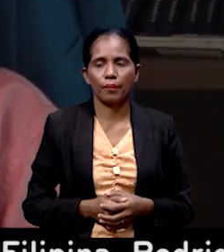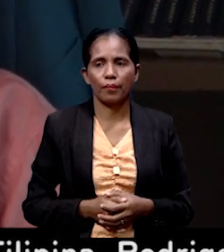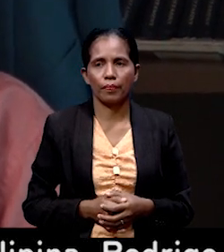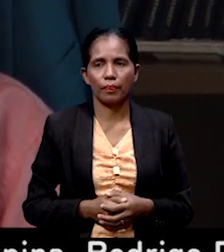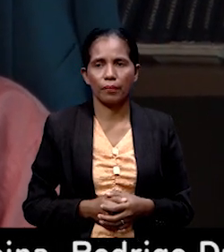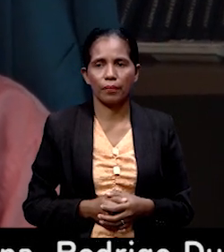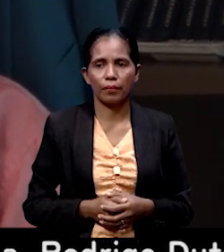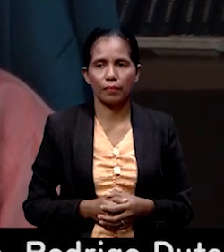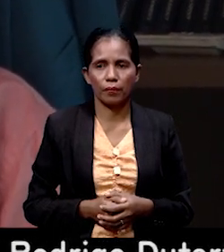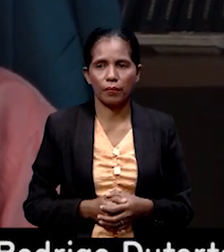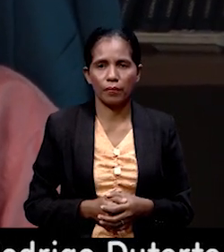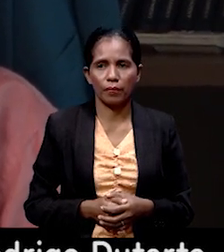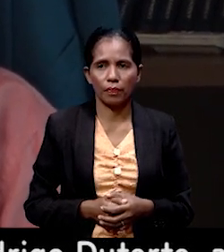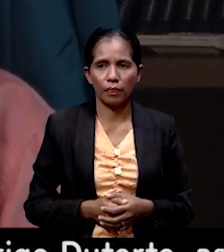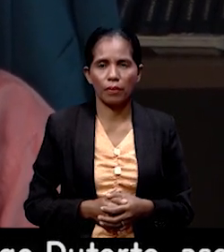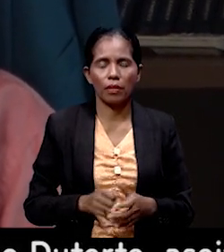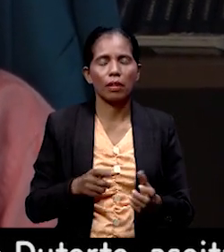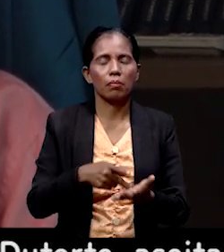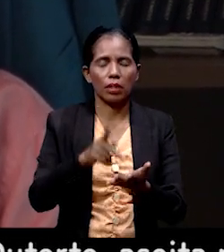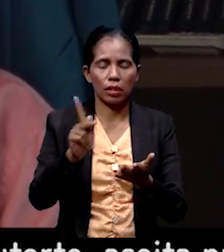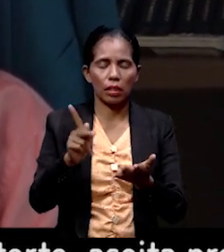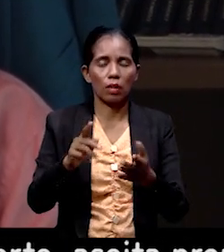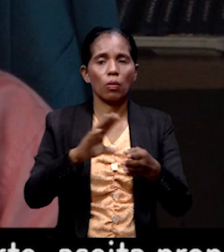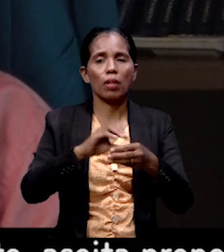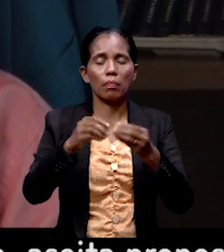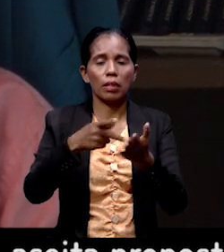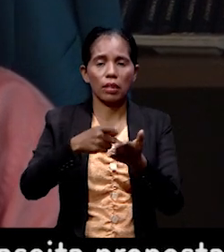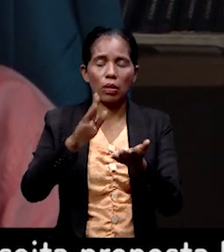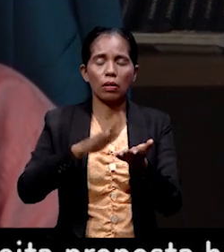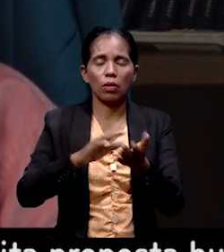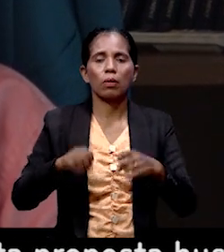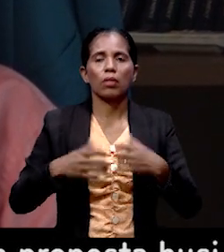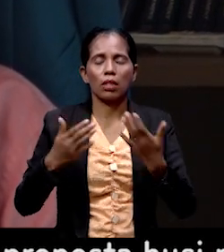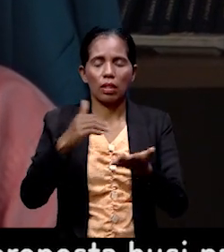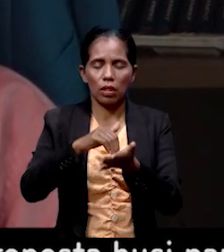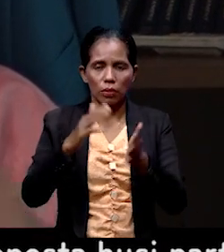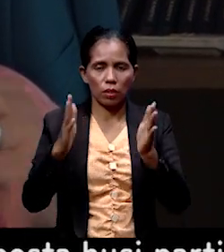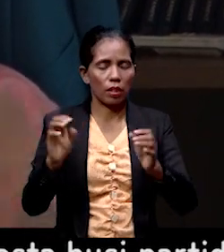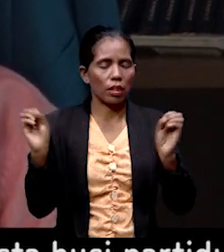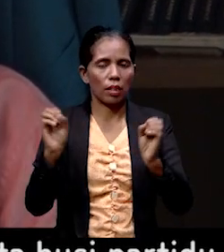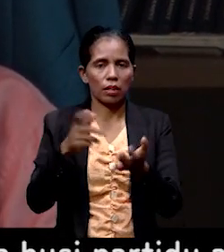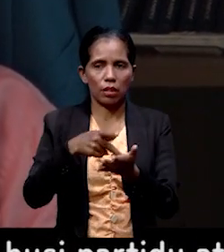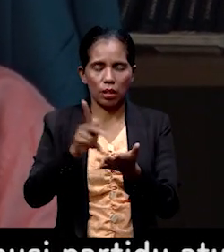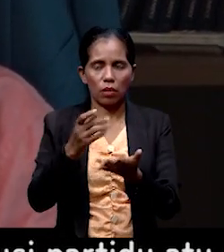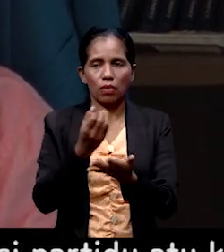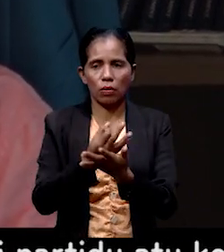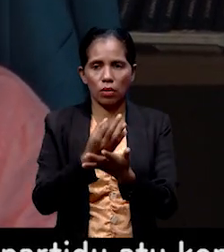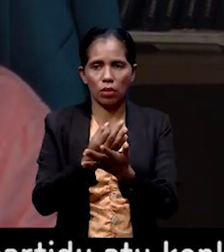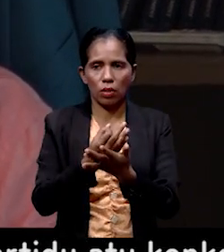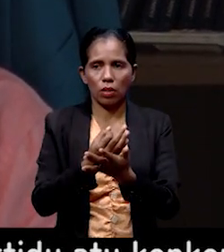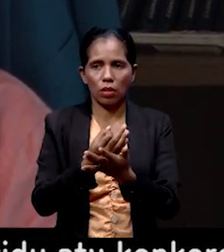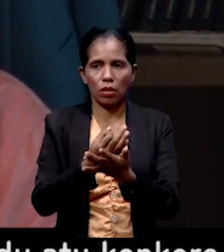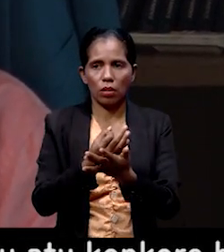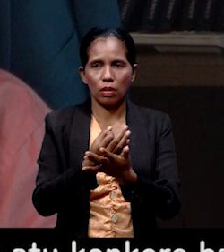Facebook dean selu wa insa. Izen saun ne dean alunus la selu ona nebe osane lolo selu wa